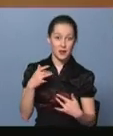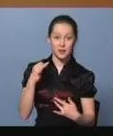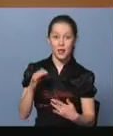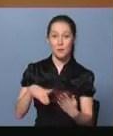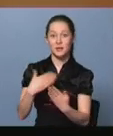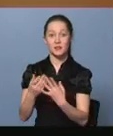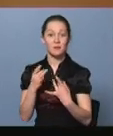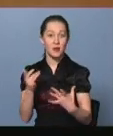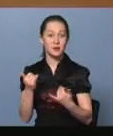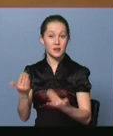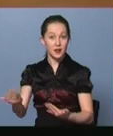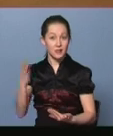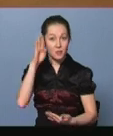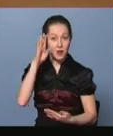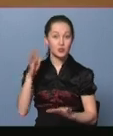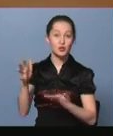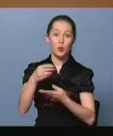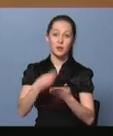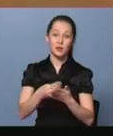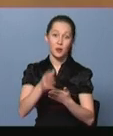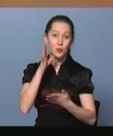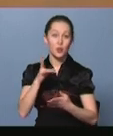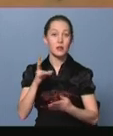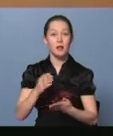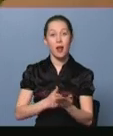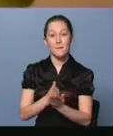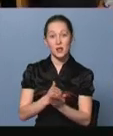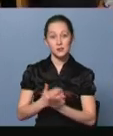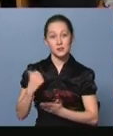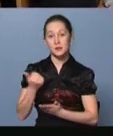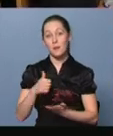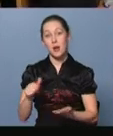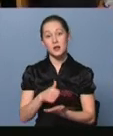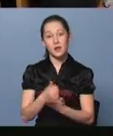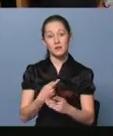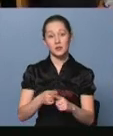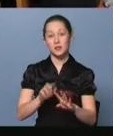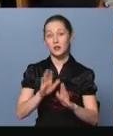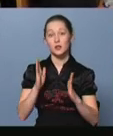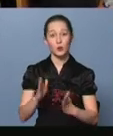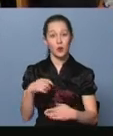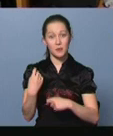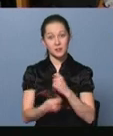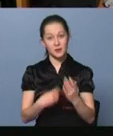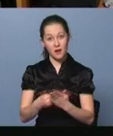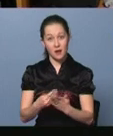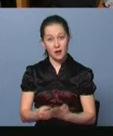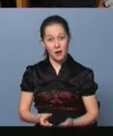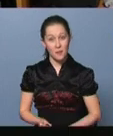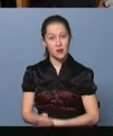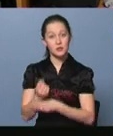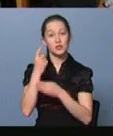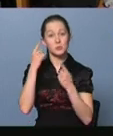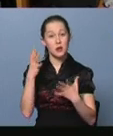Арсению. Собранные средства пойдут на оплату операции. Самое главное – это не только материальная поддержка. И понятное дело, что